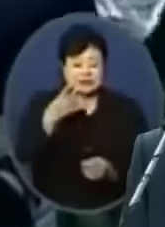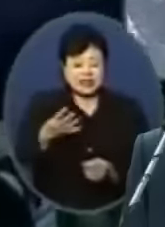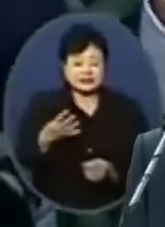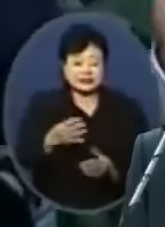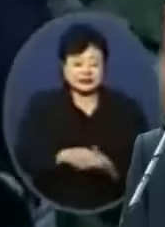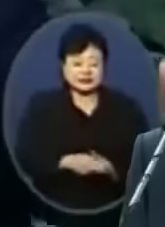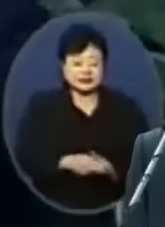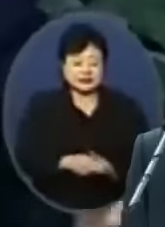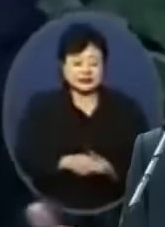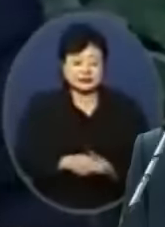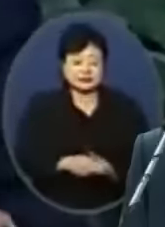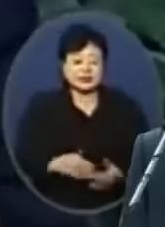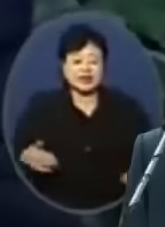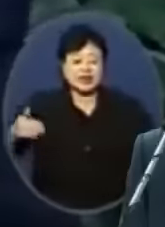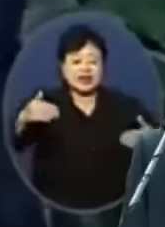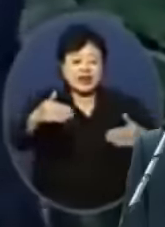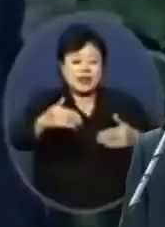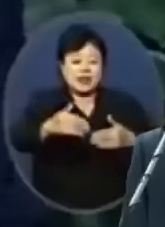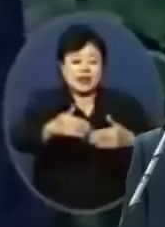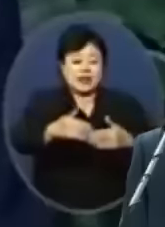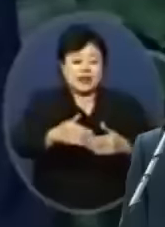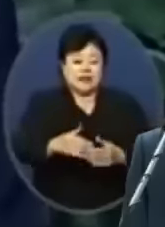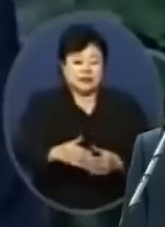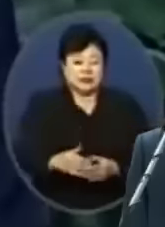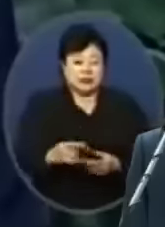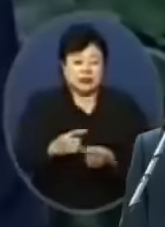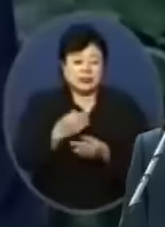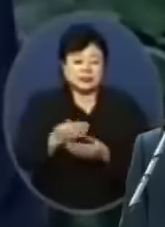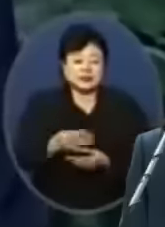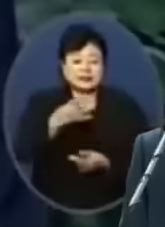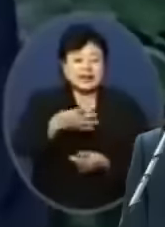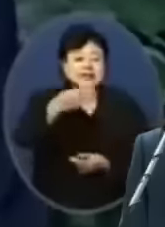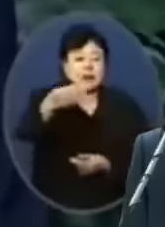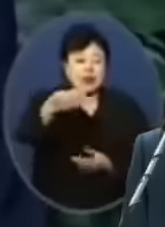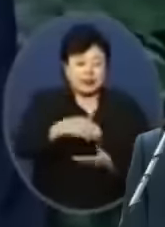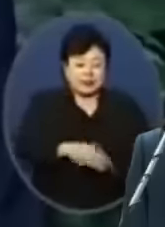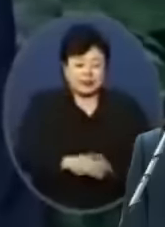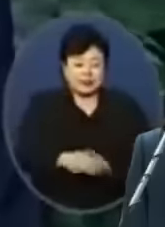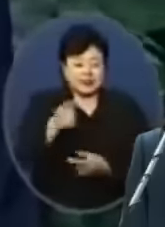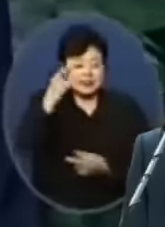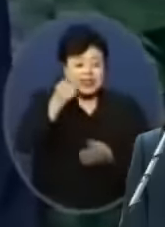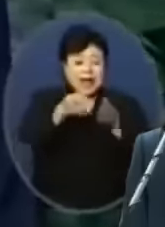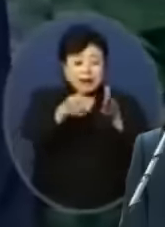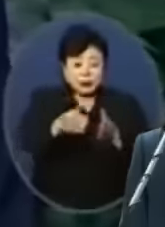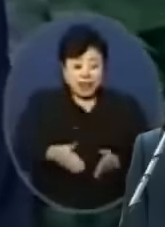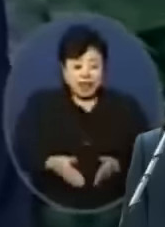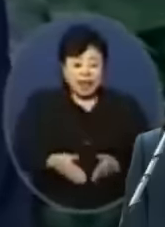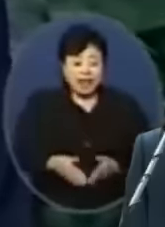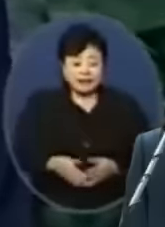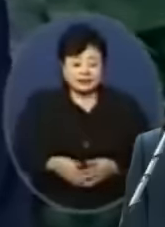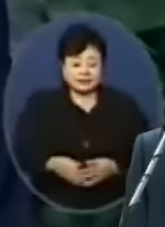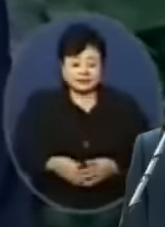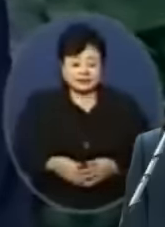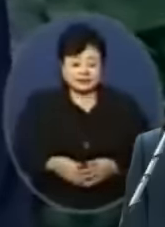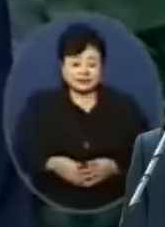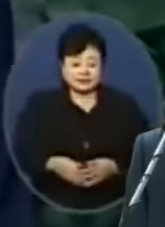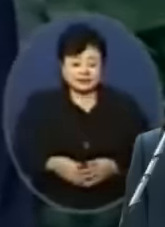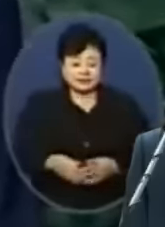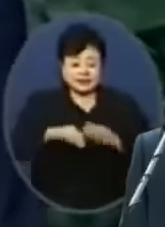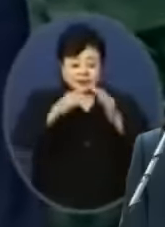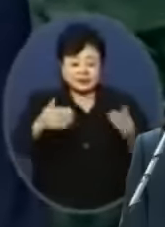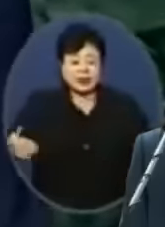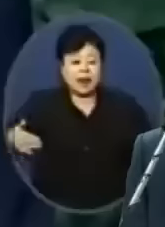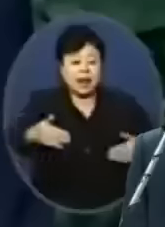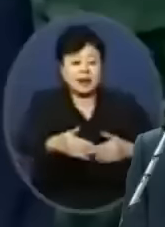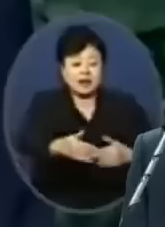입체를 끌어안고 변화시키는 것이 4차원인 것입니다. 여러분은 생각을 통해서 입체를